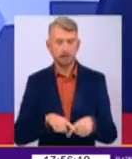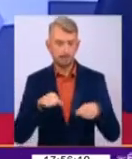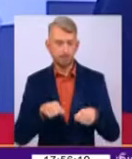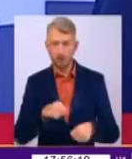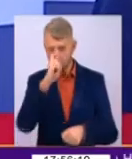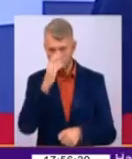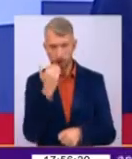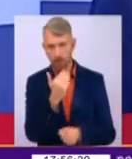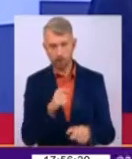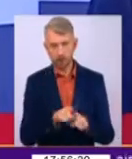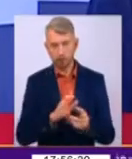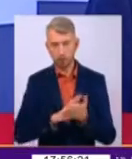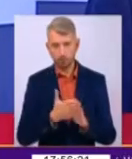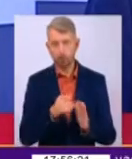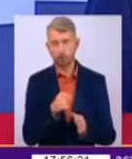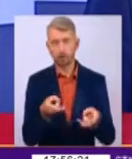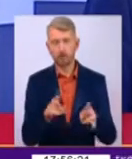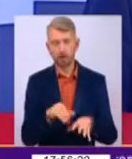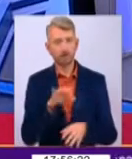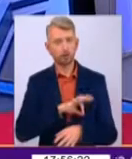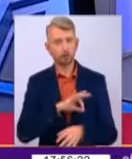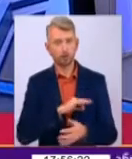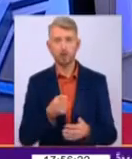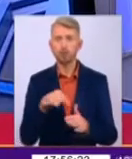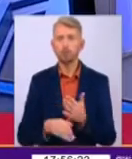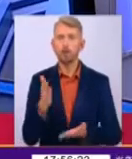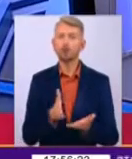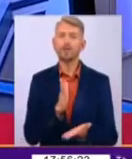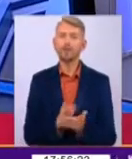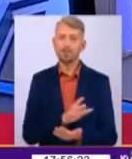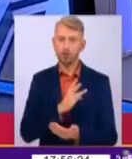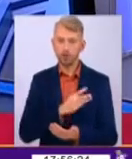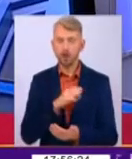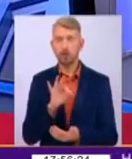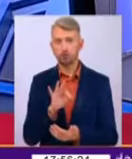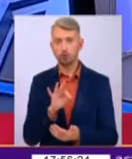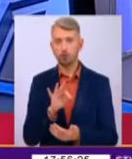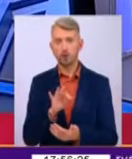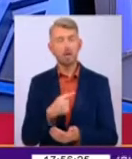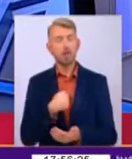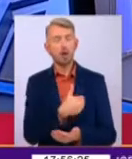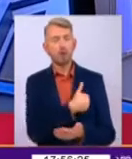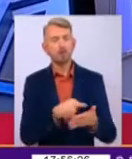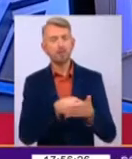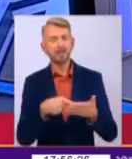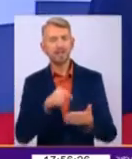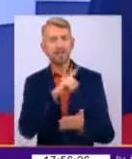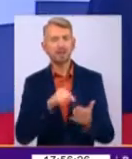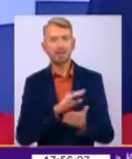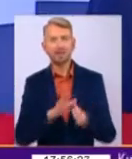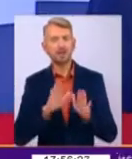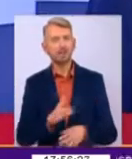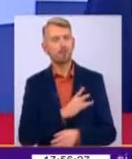держави в таких умовах, воно залишається і це використовується. Ну, тобто, якщо є бажання, то нічого цього не Я хочу підкреслити питання не